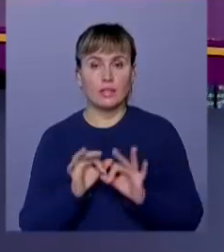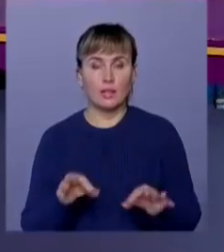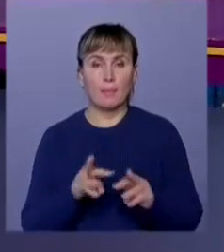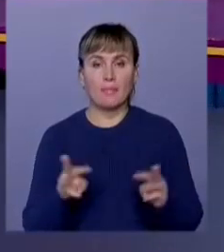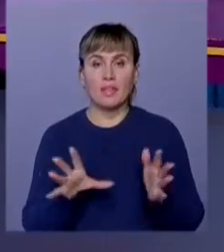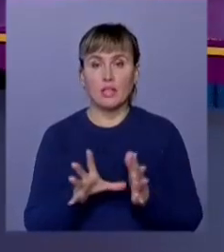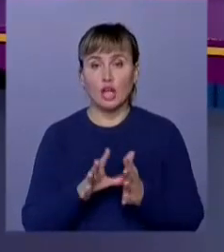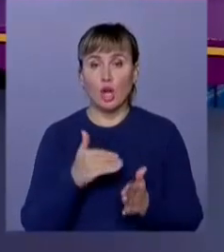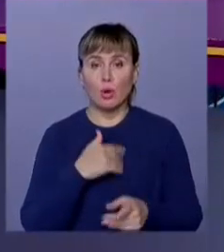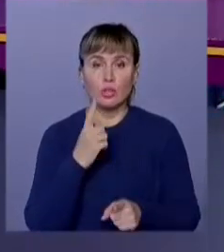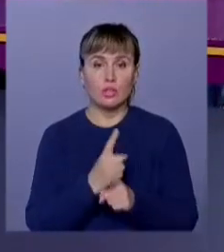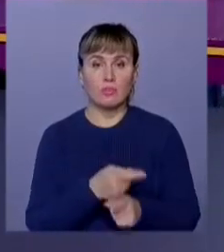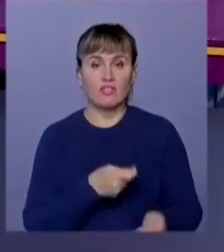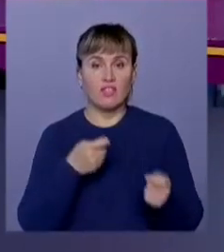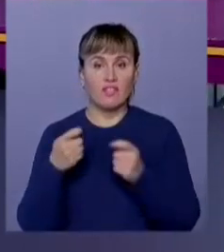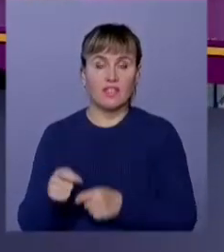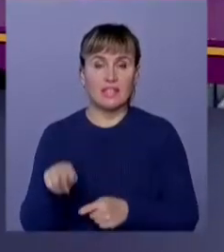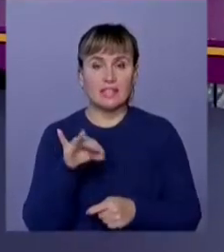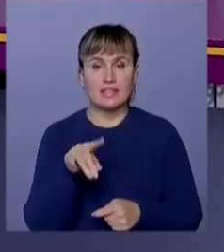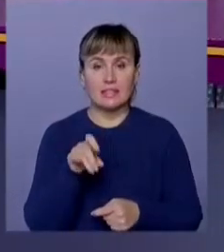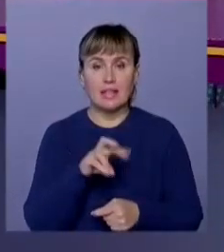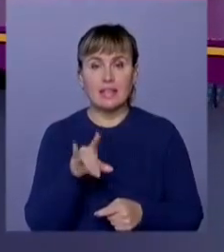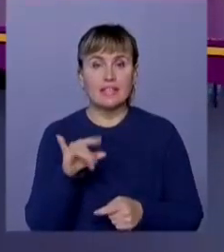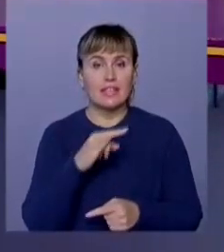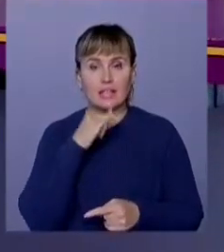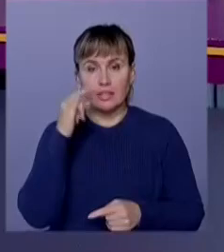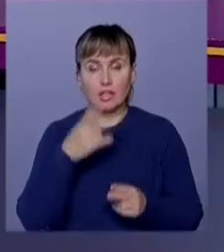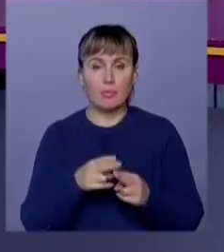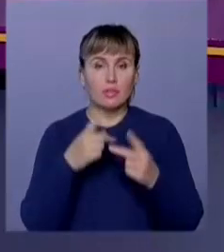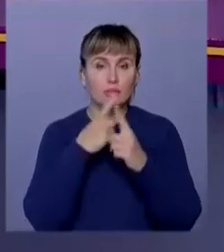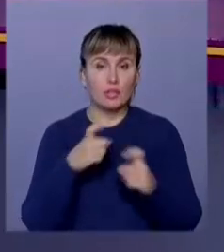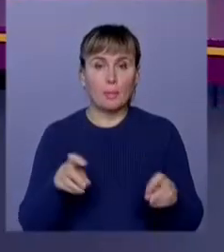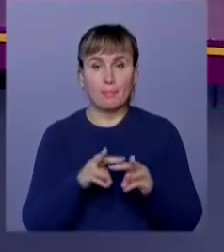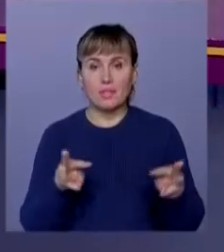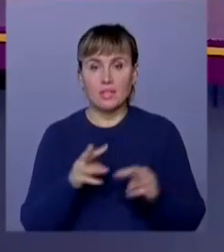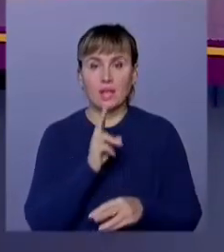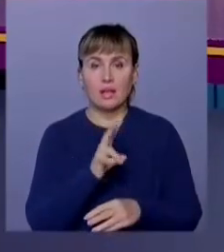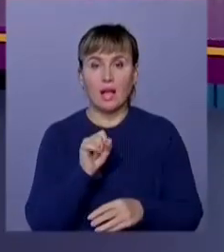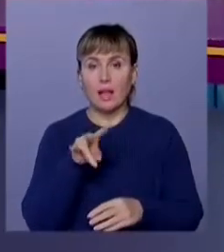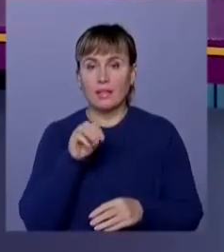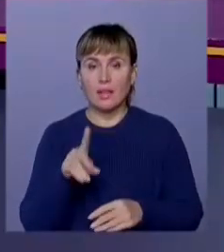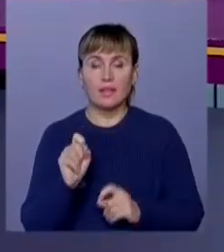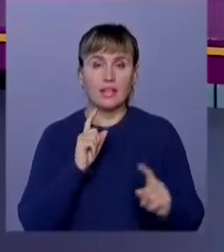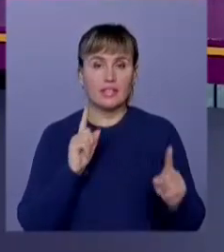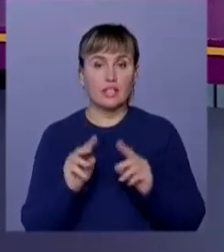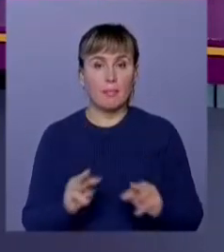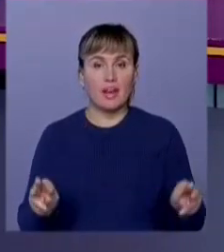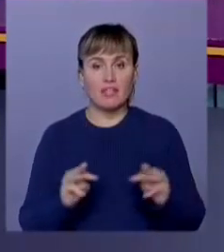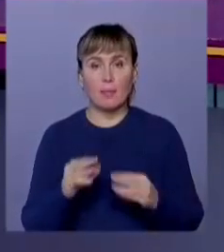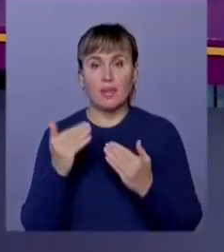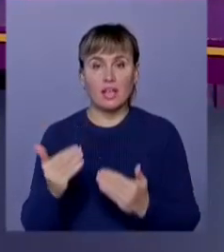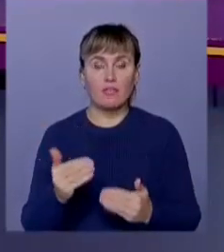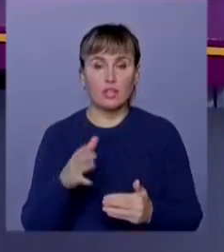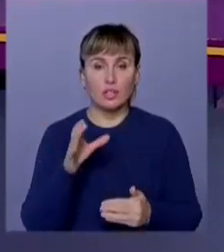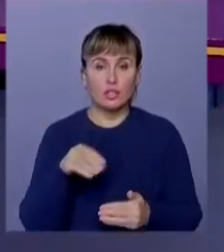Минэнерго хочет запретить вывозить дизель из Казахстана. Об этом сообщил министр Канат Бозумбаев на заседании правительства. По его словам,